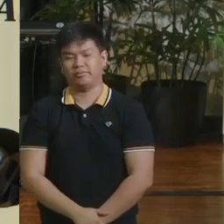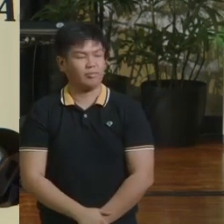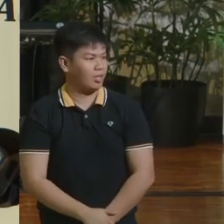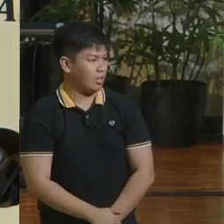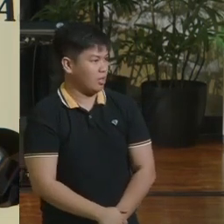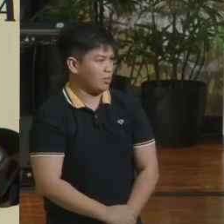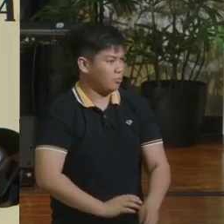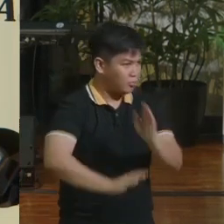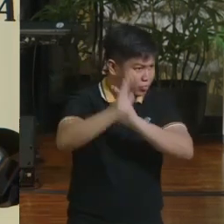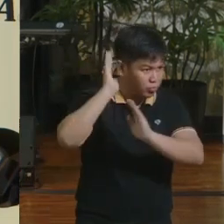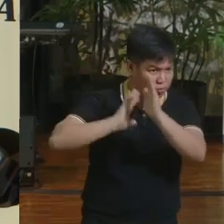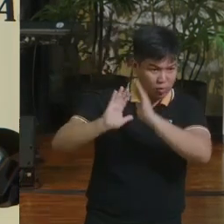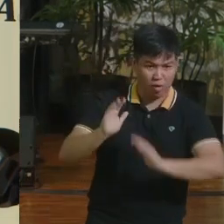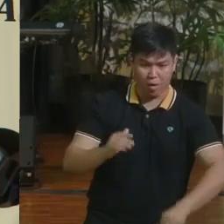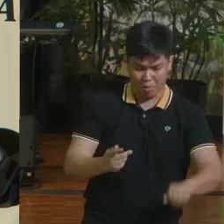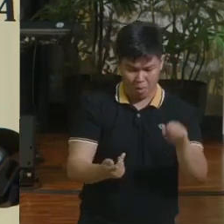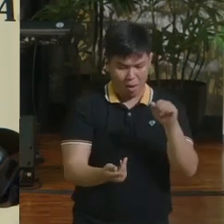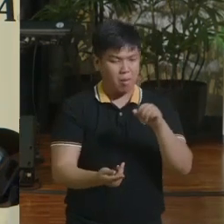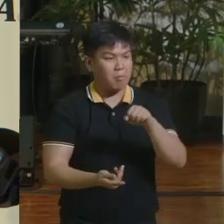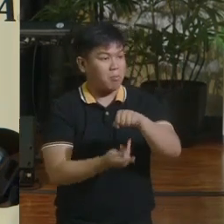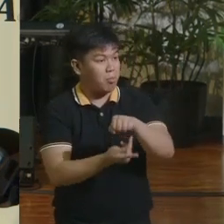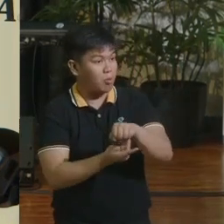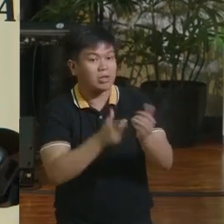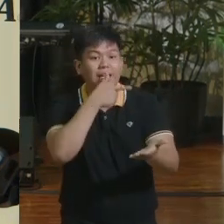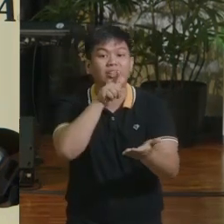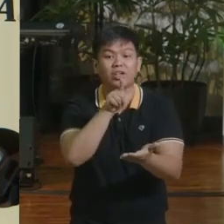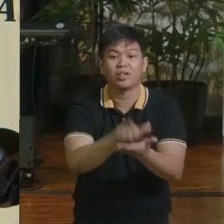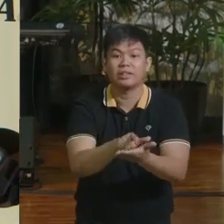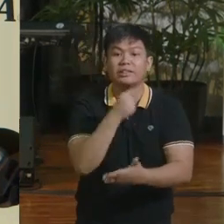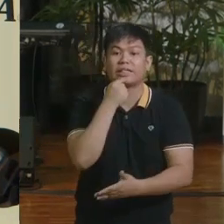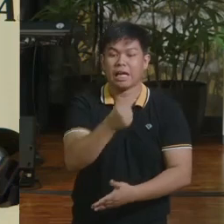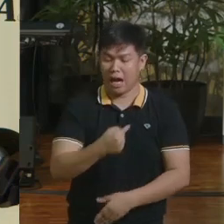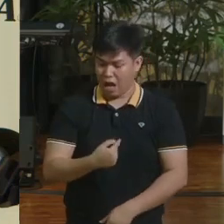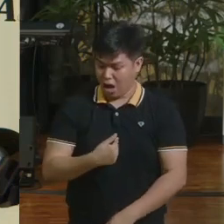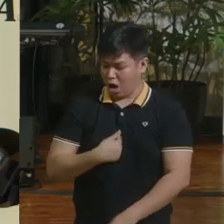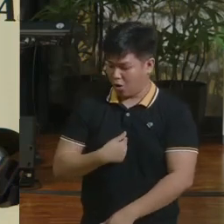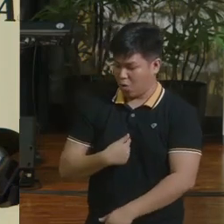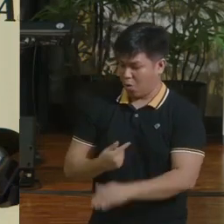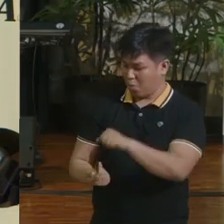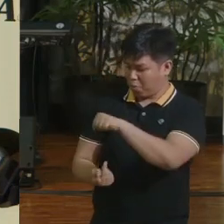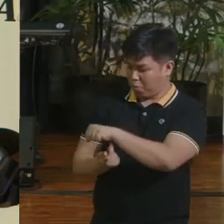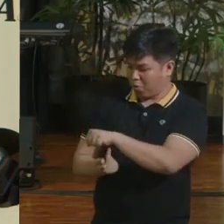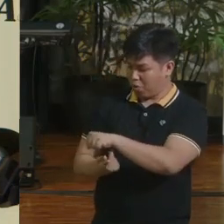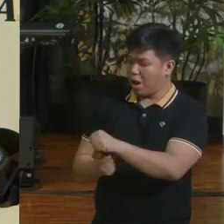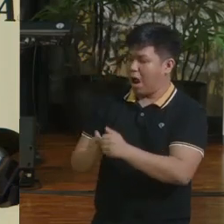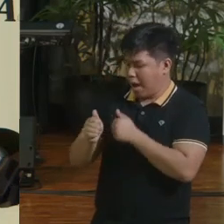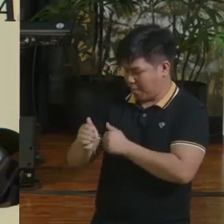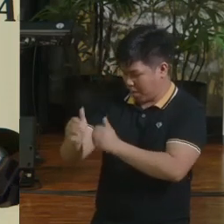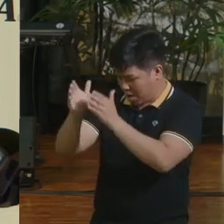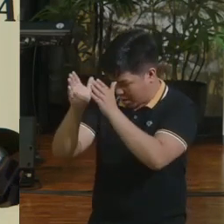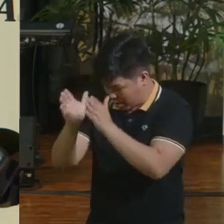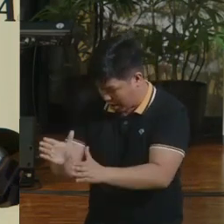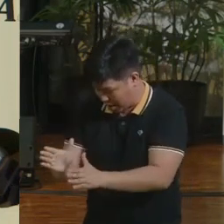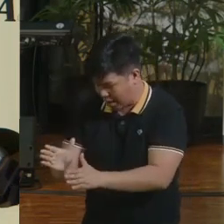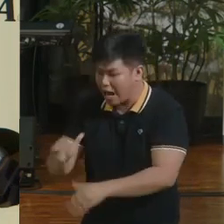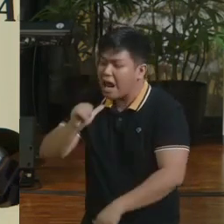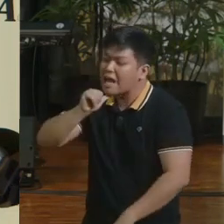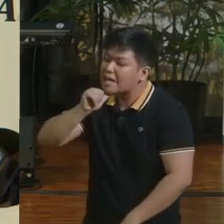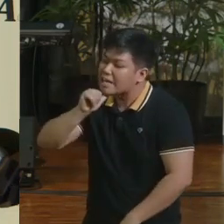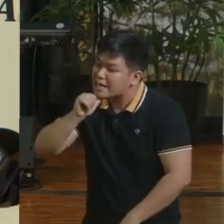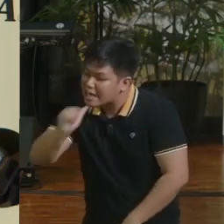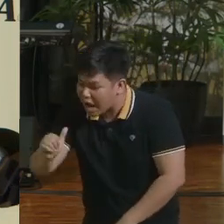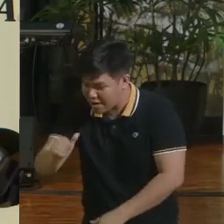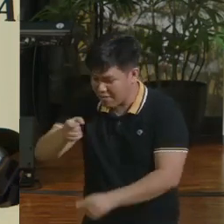kanya pinapakilala ang kanyang sarili dito sa liham na ito. Sabi niya, Paul, an apostle, not